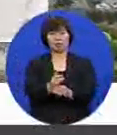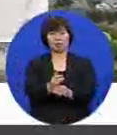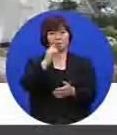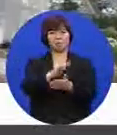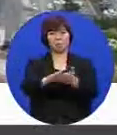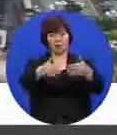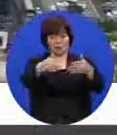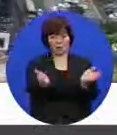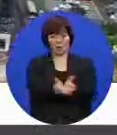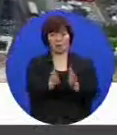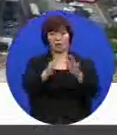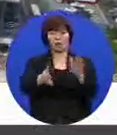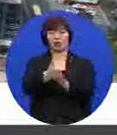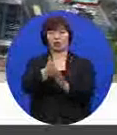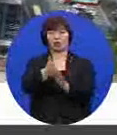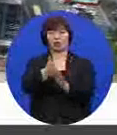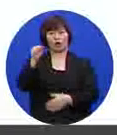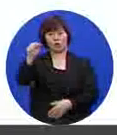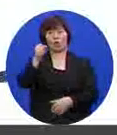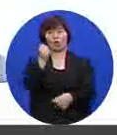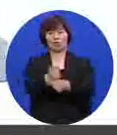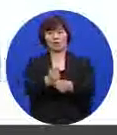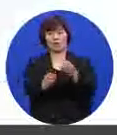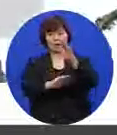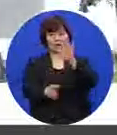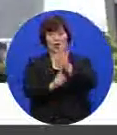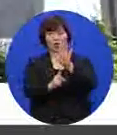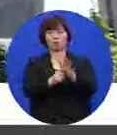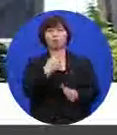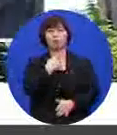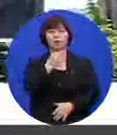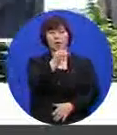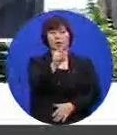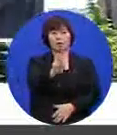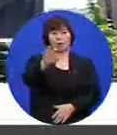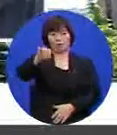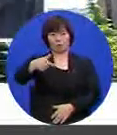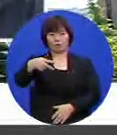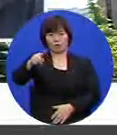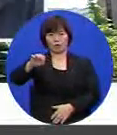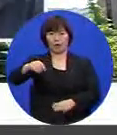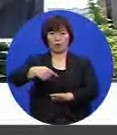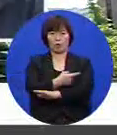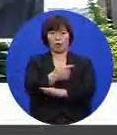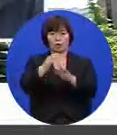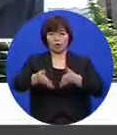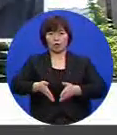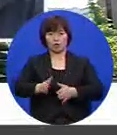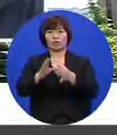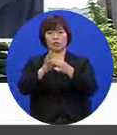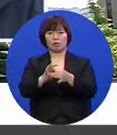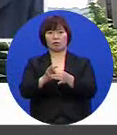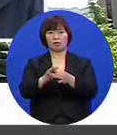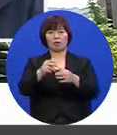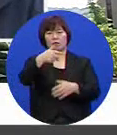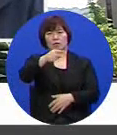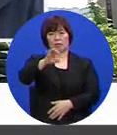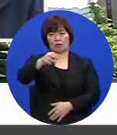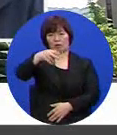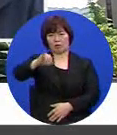평화당은 전주시장 후보로는 이미 공천을 신청한 엄윤상 변호사 이외에 전주 출신 여성 법조인과